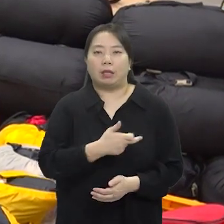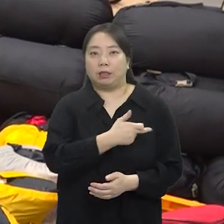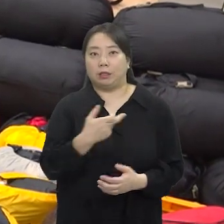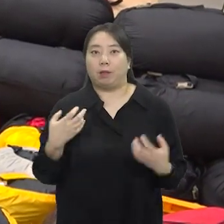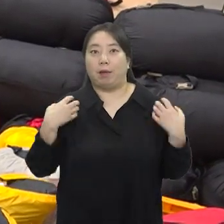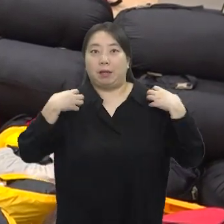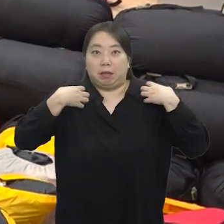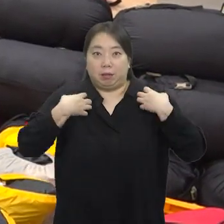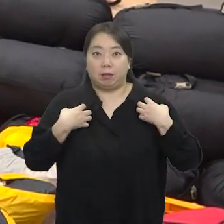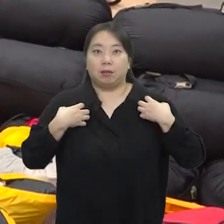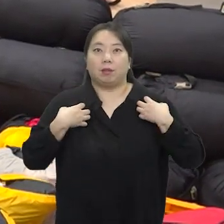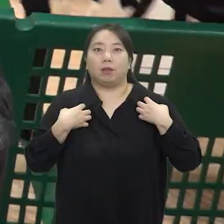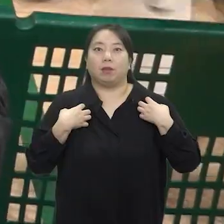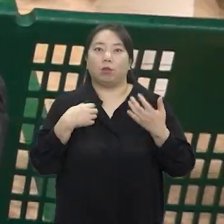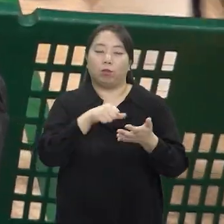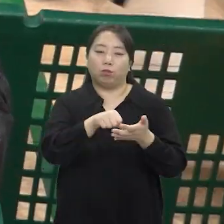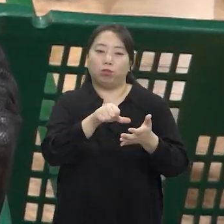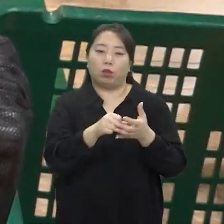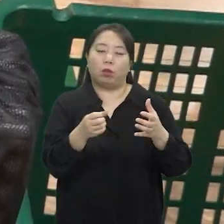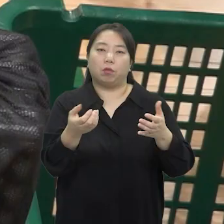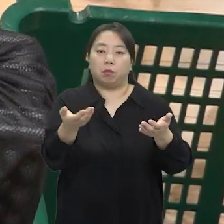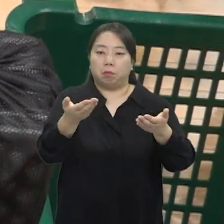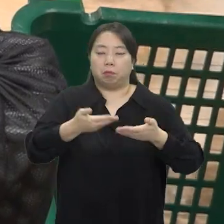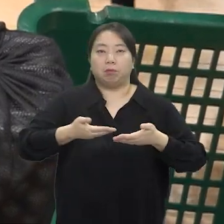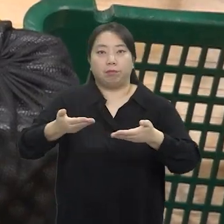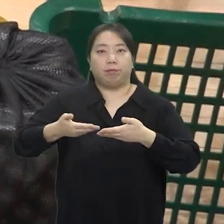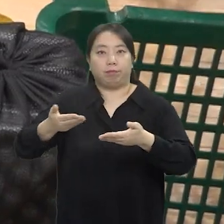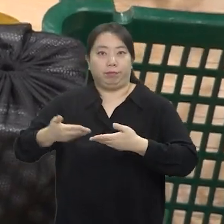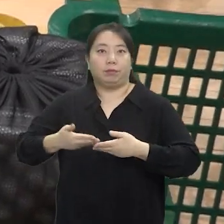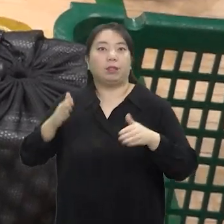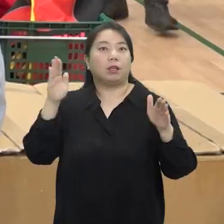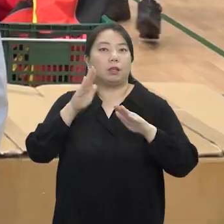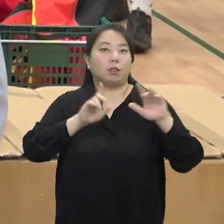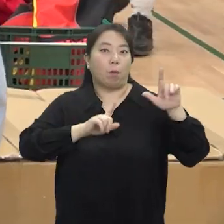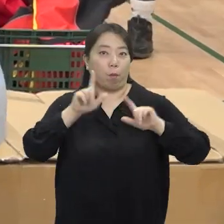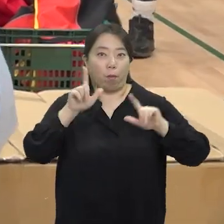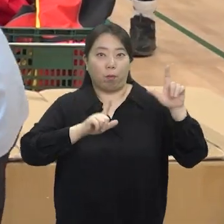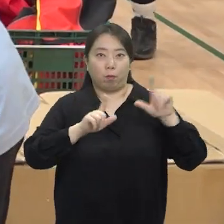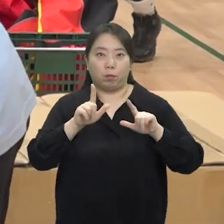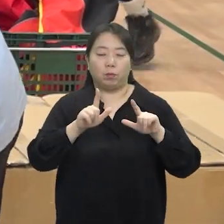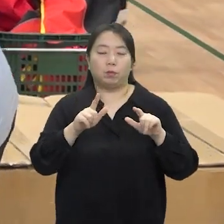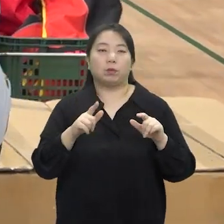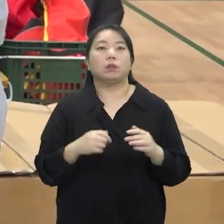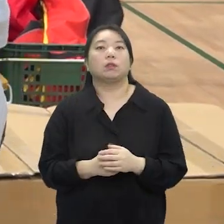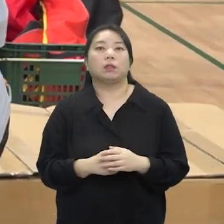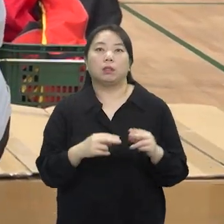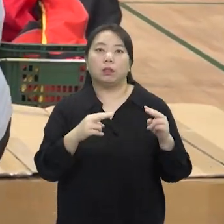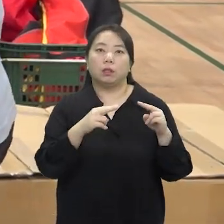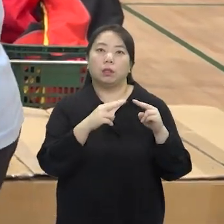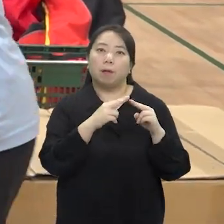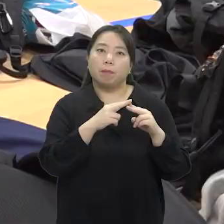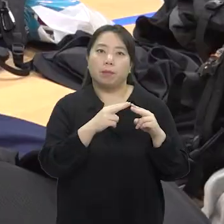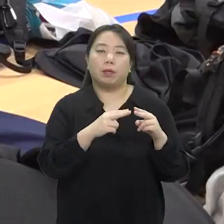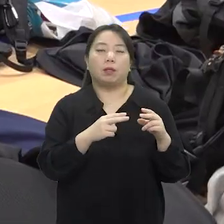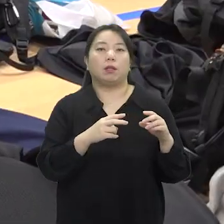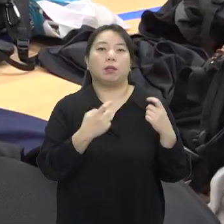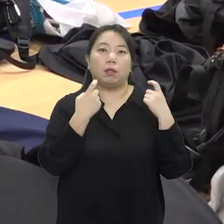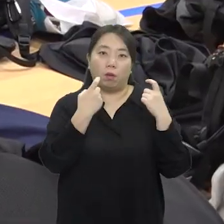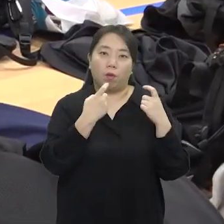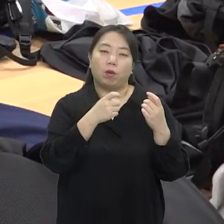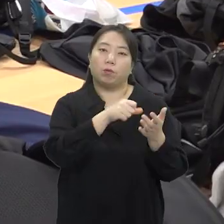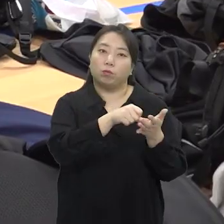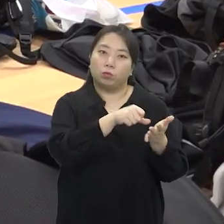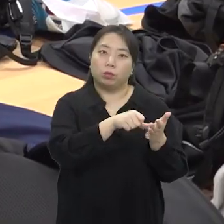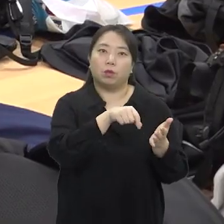커다란 가방에 하나하나 물건을 받는 학생들. 가만 보니 캠핑 장비 같은데요. 아웃도어